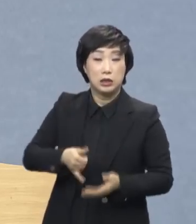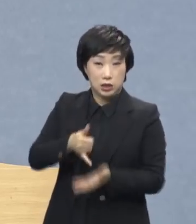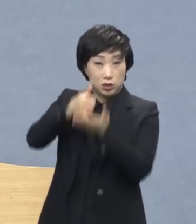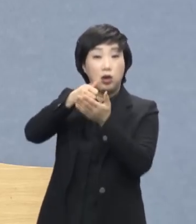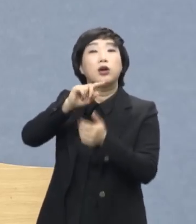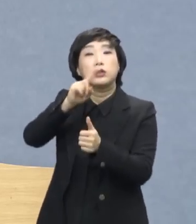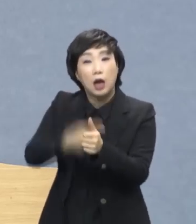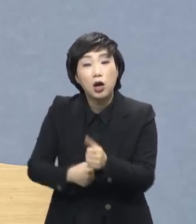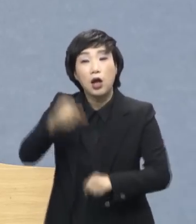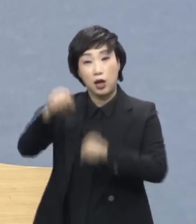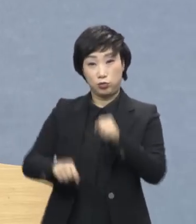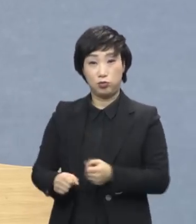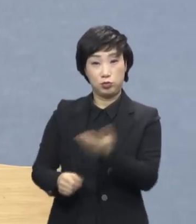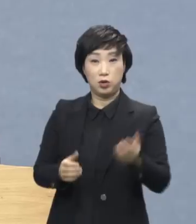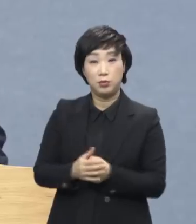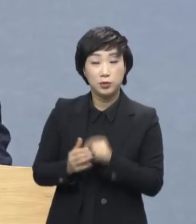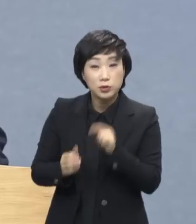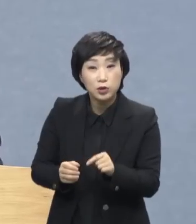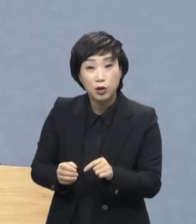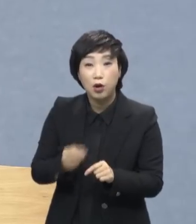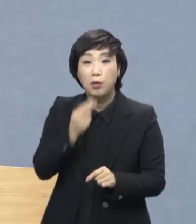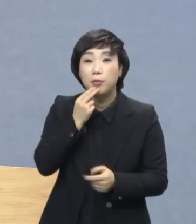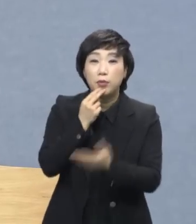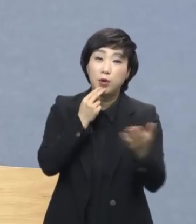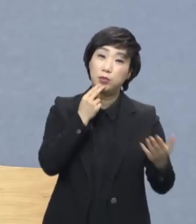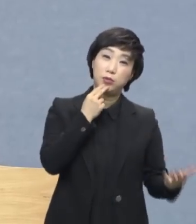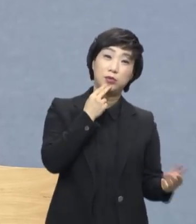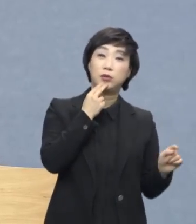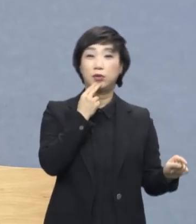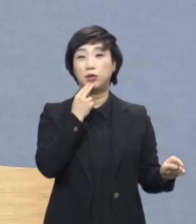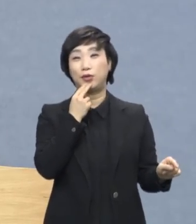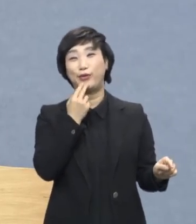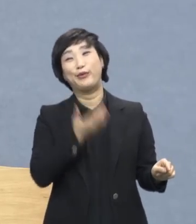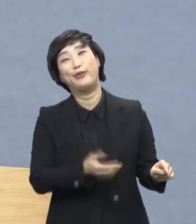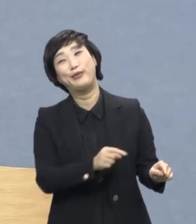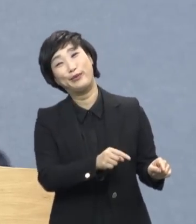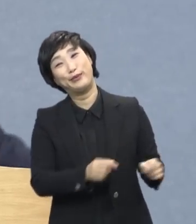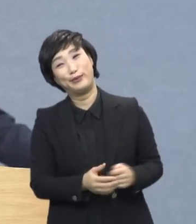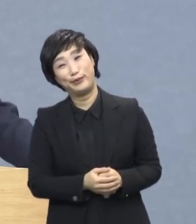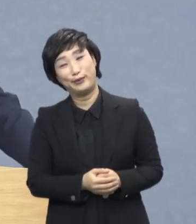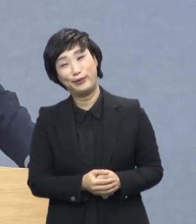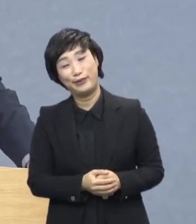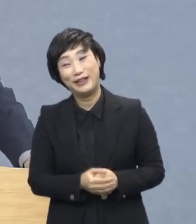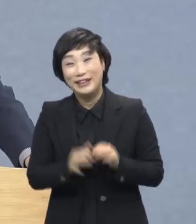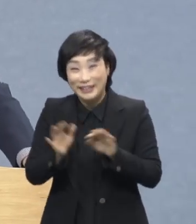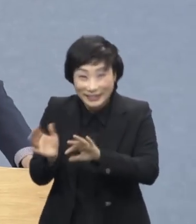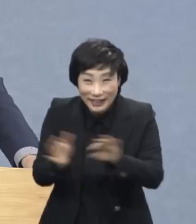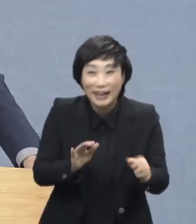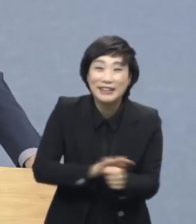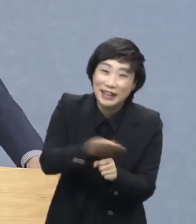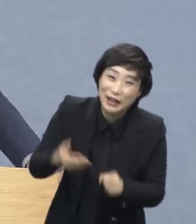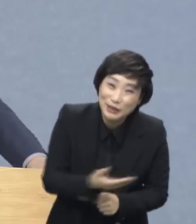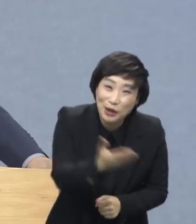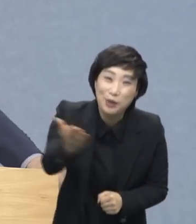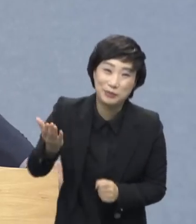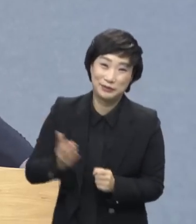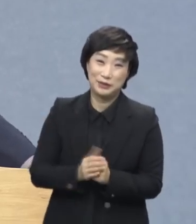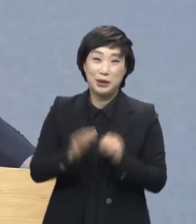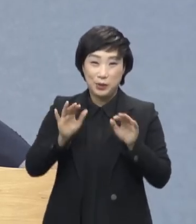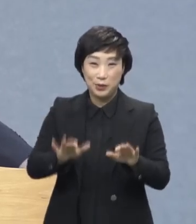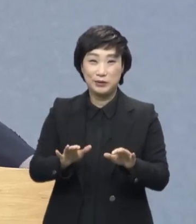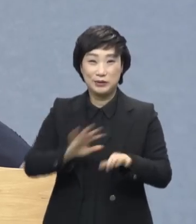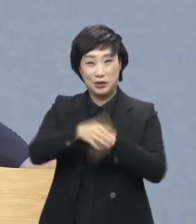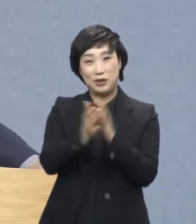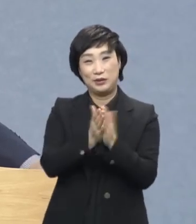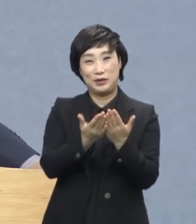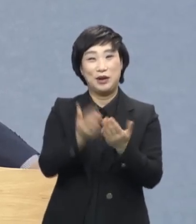말이오. 이것도 없다면 그 사람 어디다 써먹겠어요. 사랑하는 성도요, 오늘